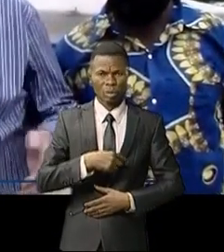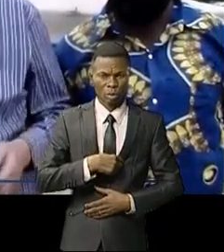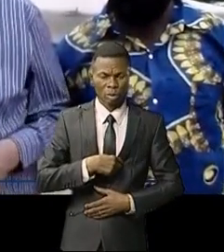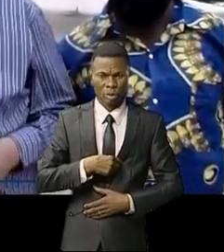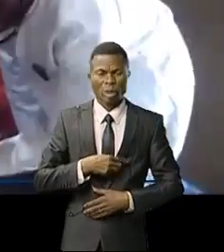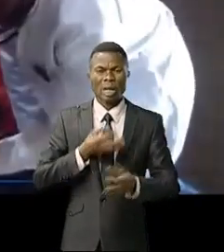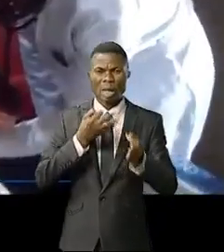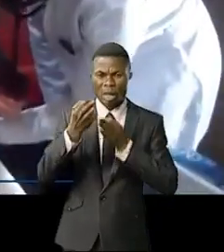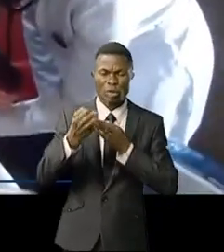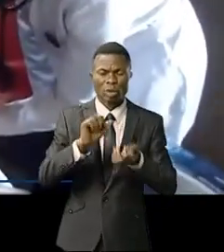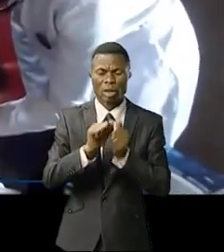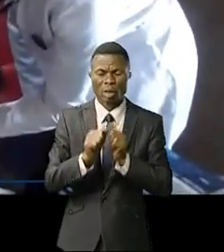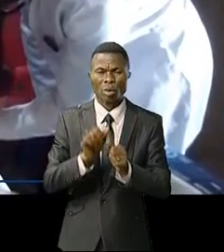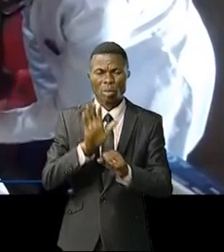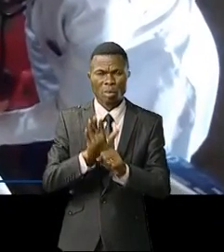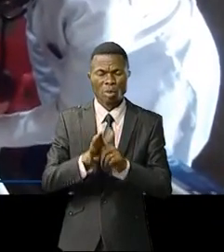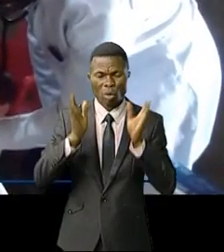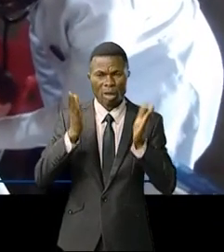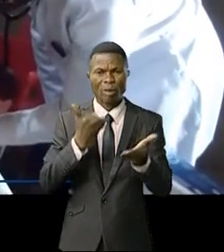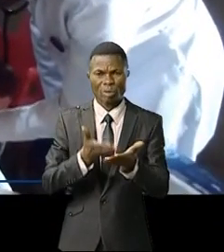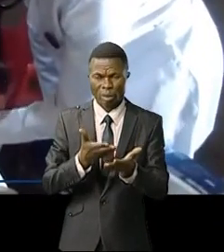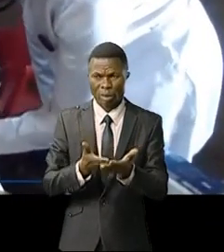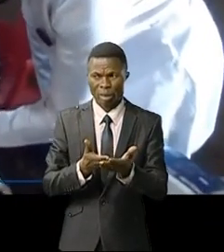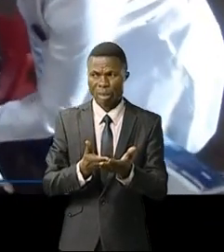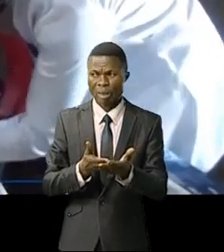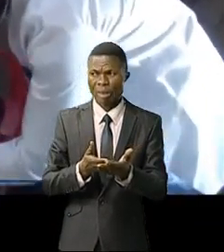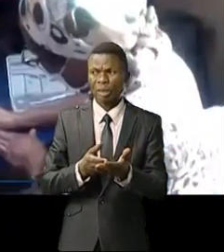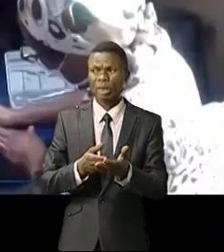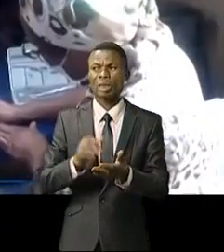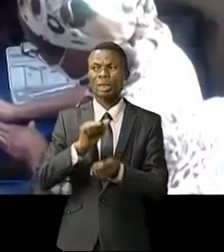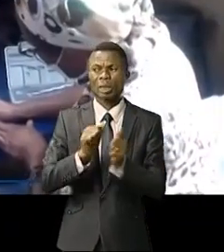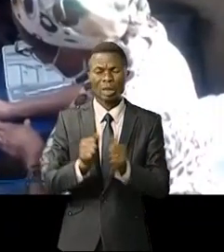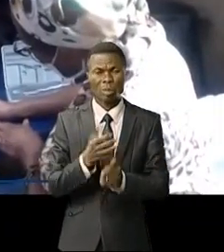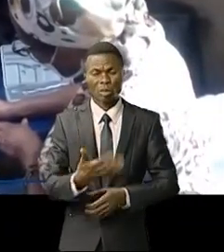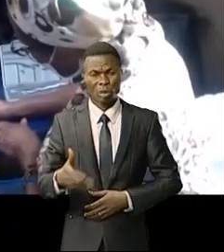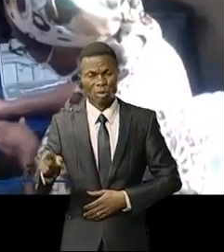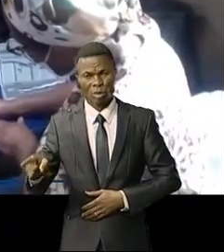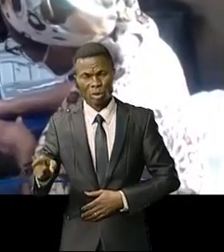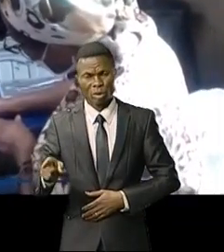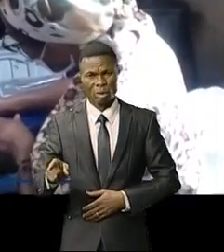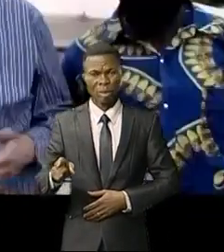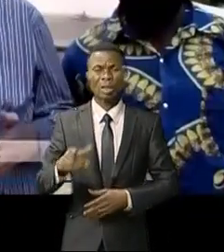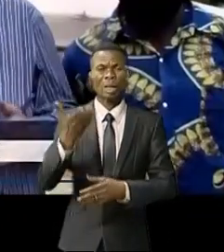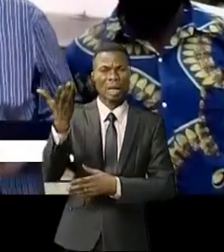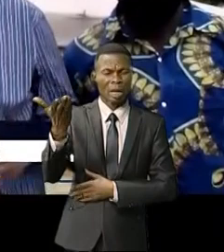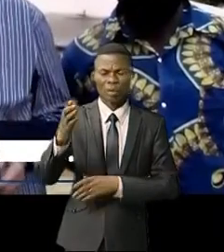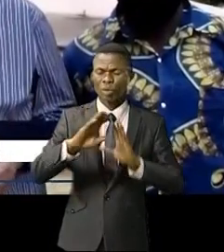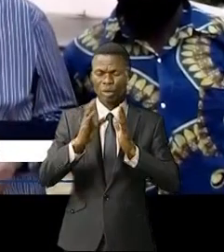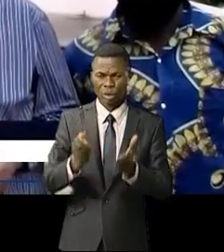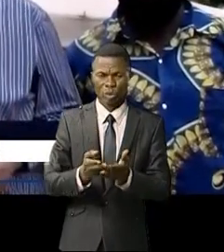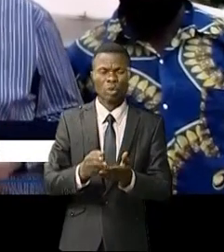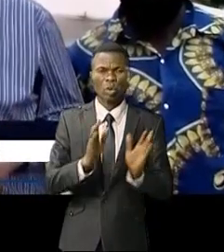cas liés beaucoup plus aux irritations, ces irritations oculaires, irritations donc